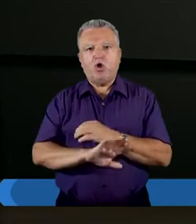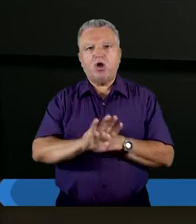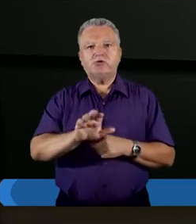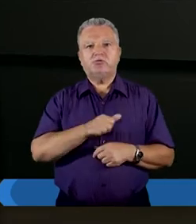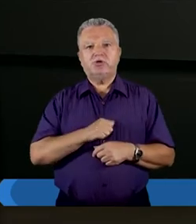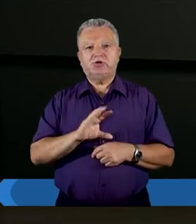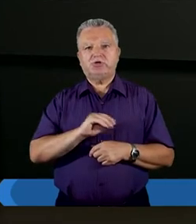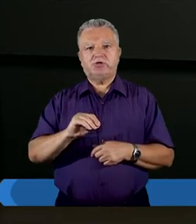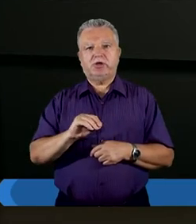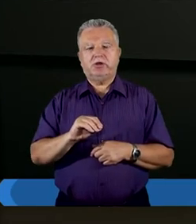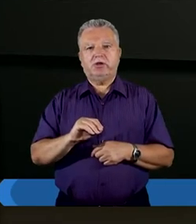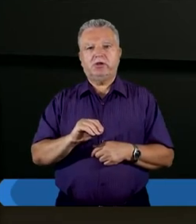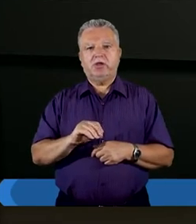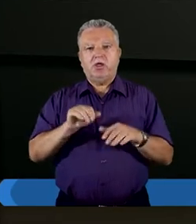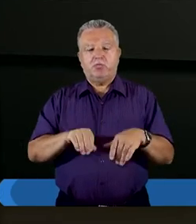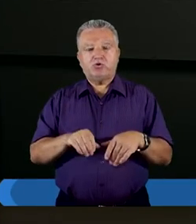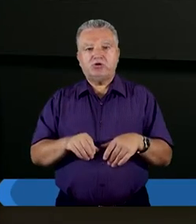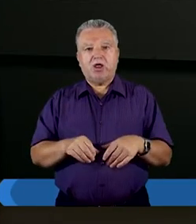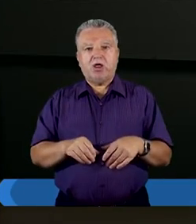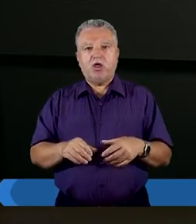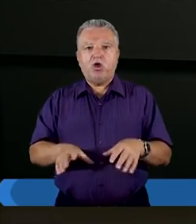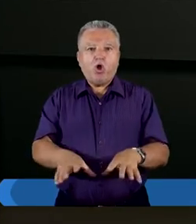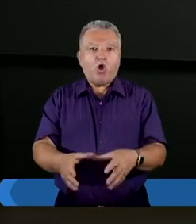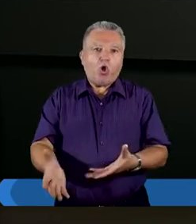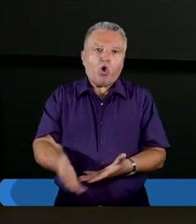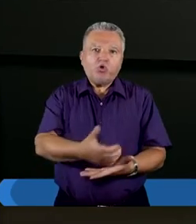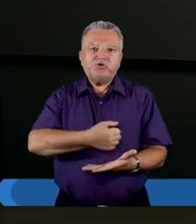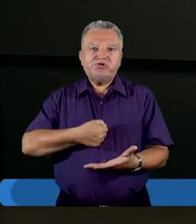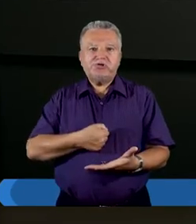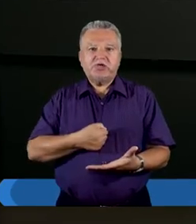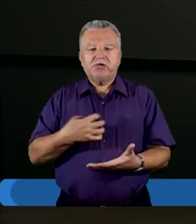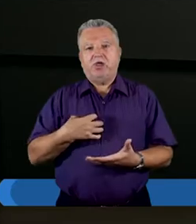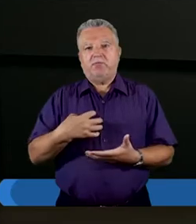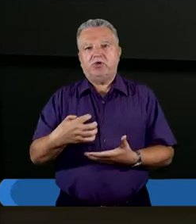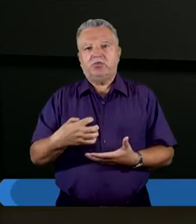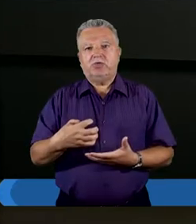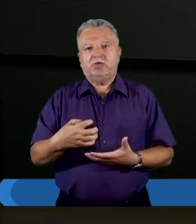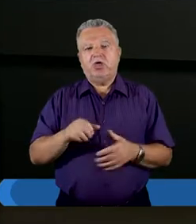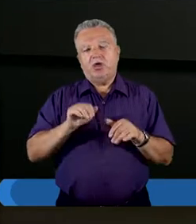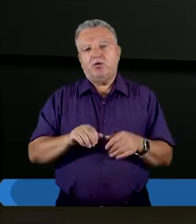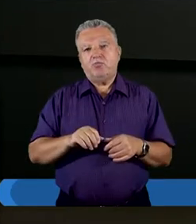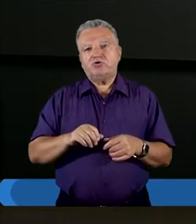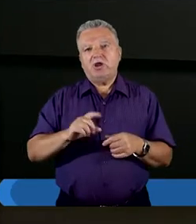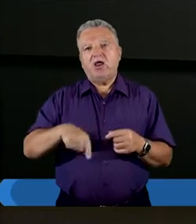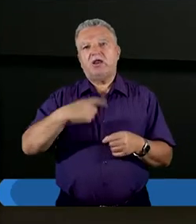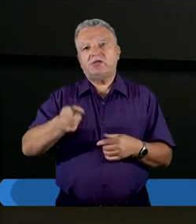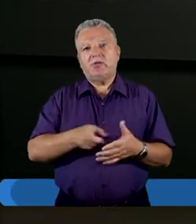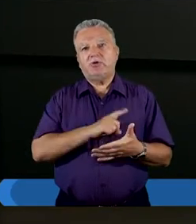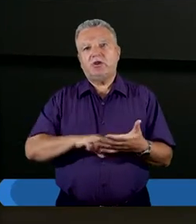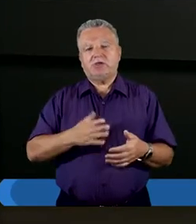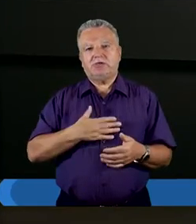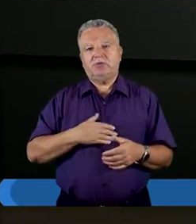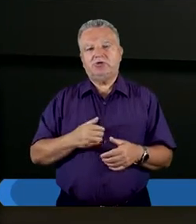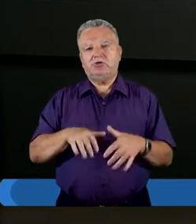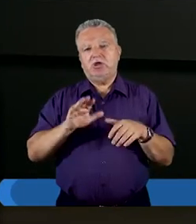no właśnie, można odzyskać majątek. Znowu można mieć dzieci. W jego przypadku tak było.